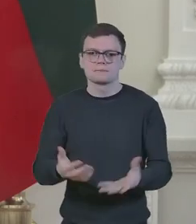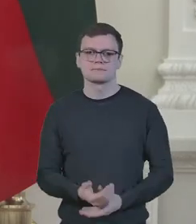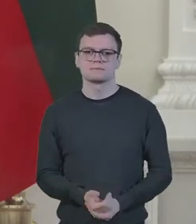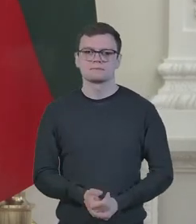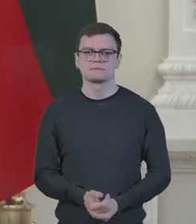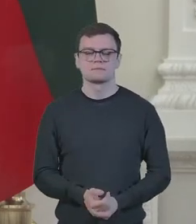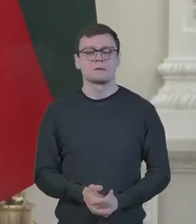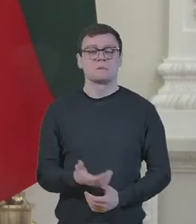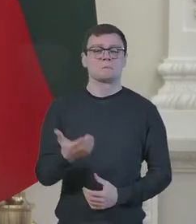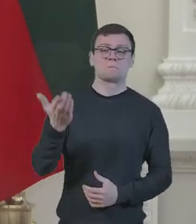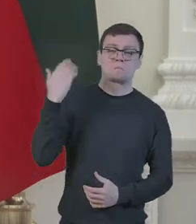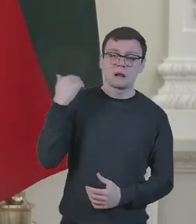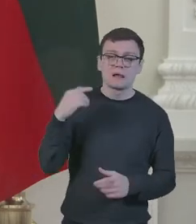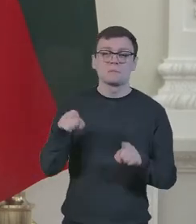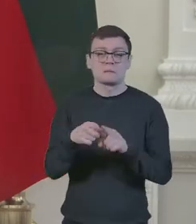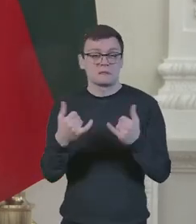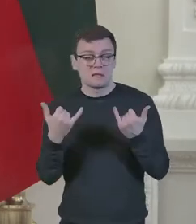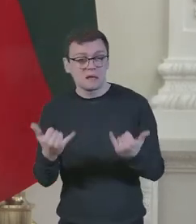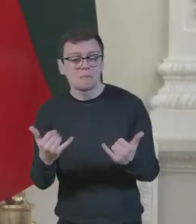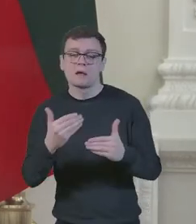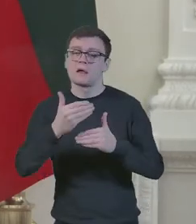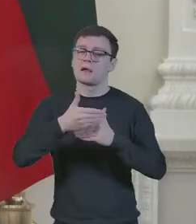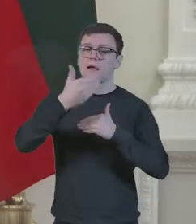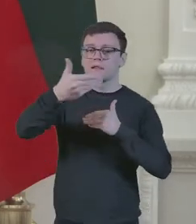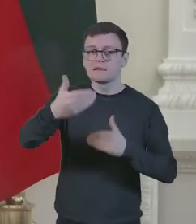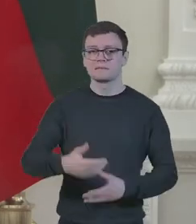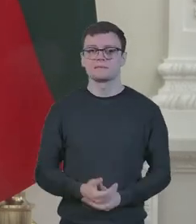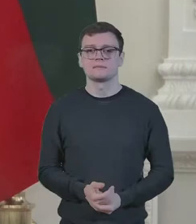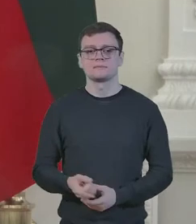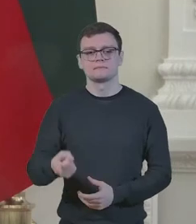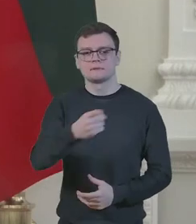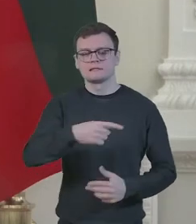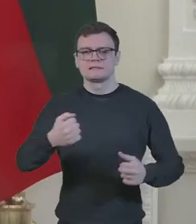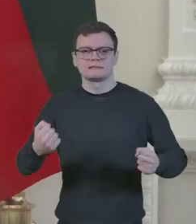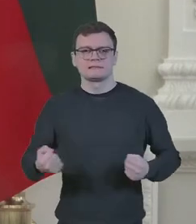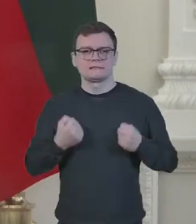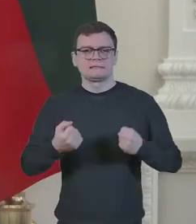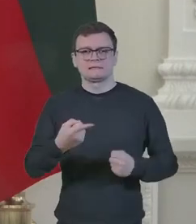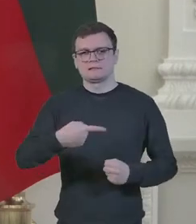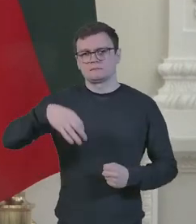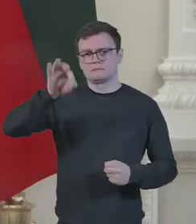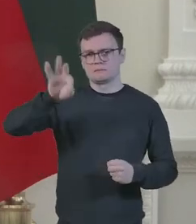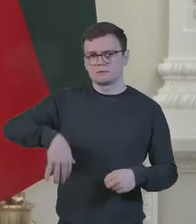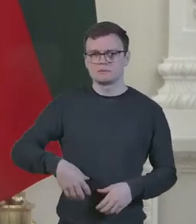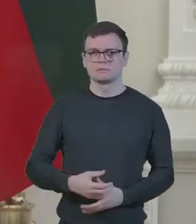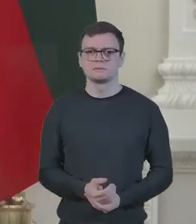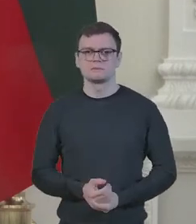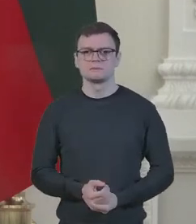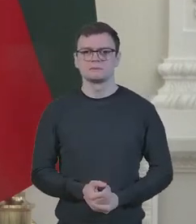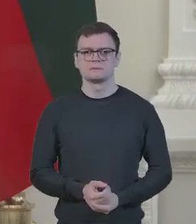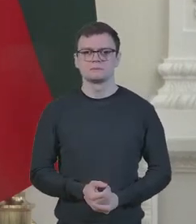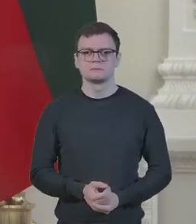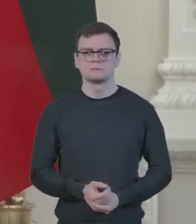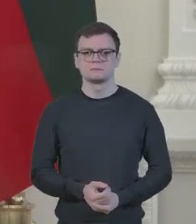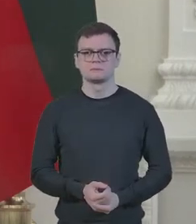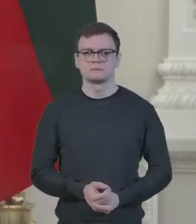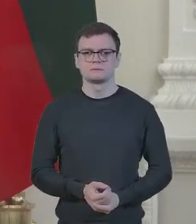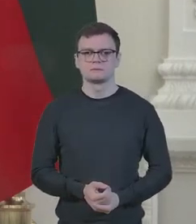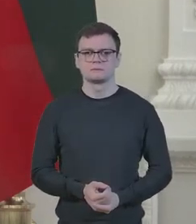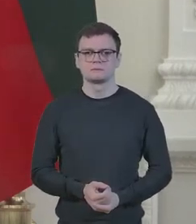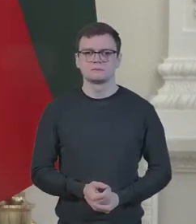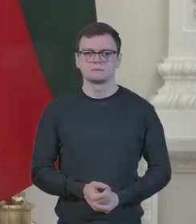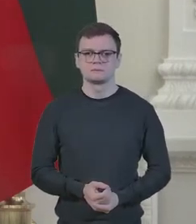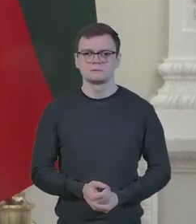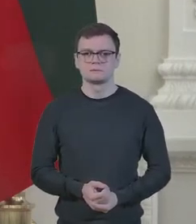praeitie, tiek dabar, tiek ir ateityje mes dėsime visas pastangas, kad įtikinti